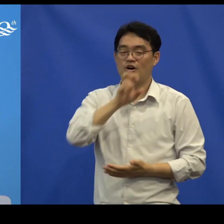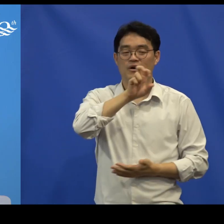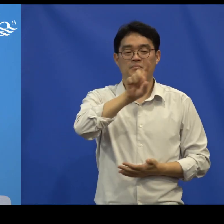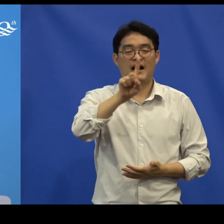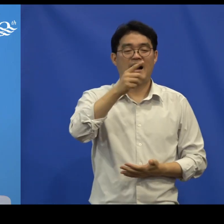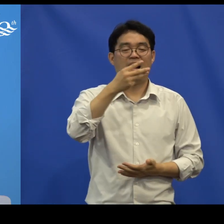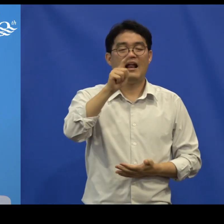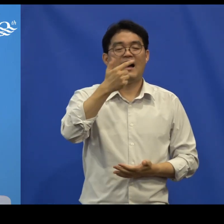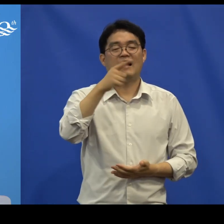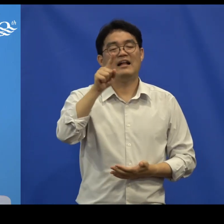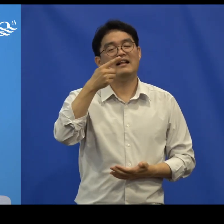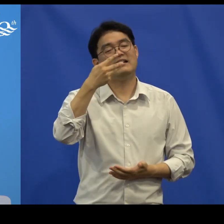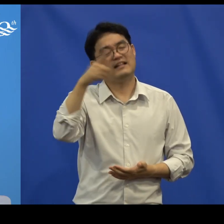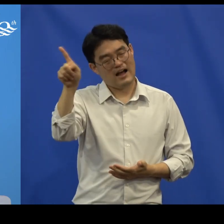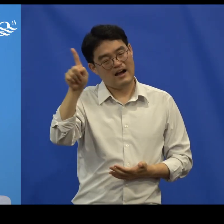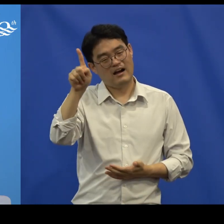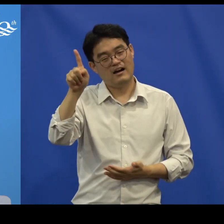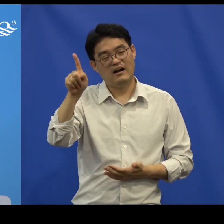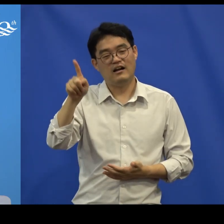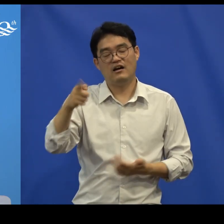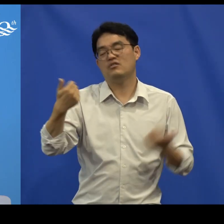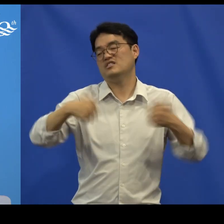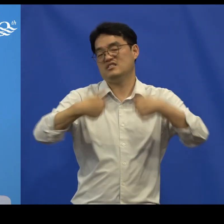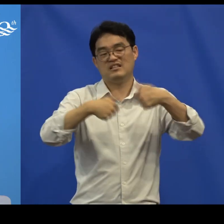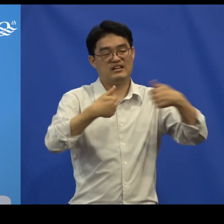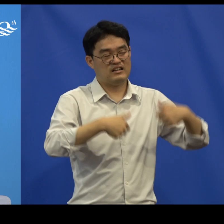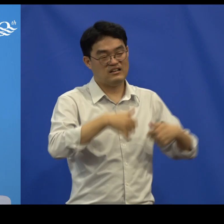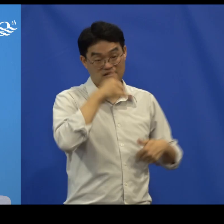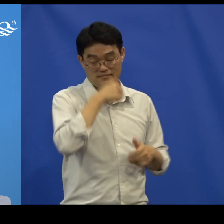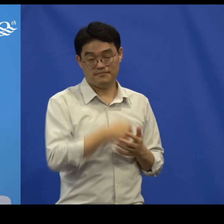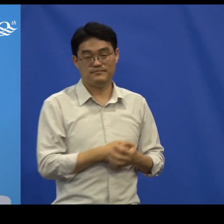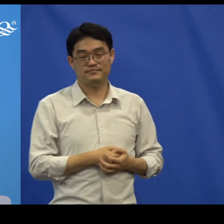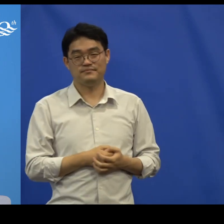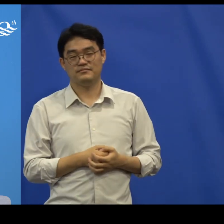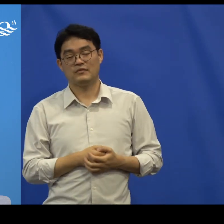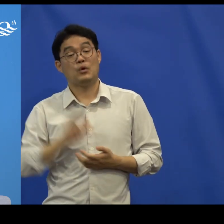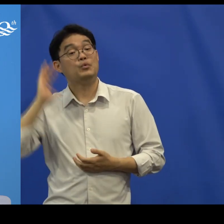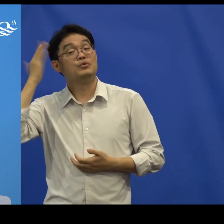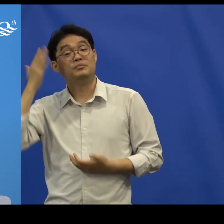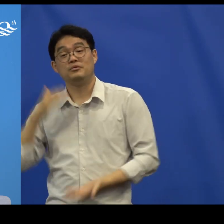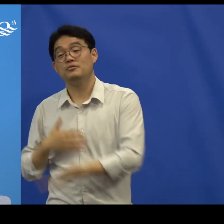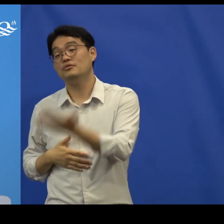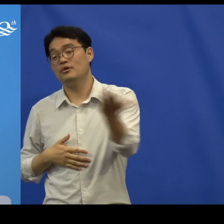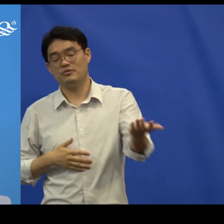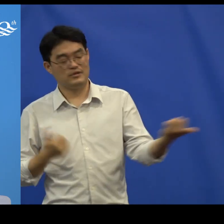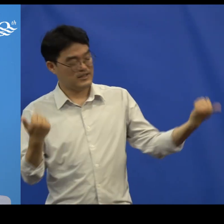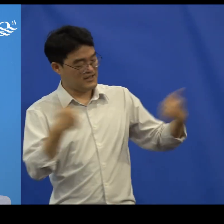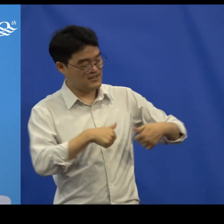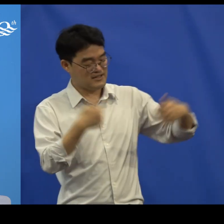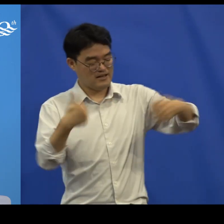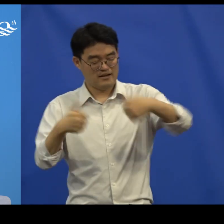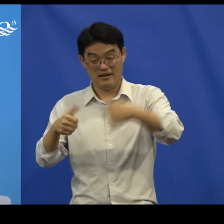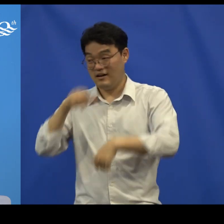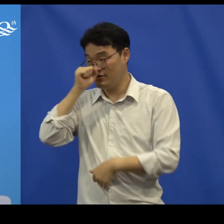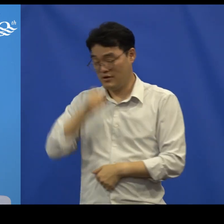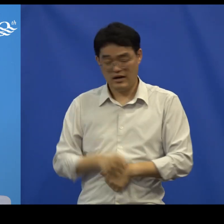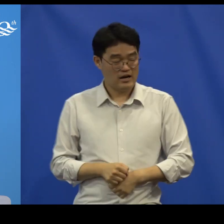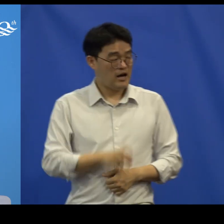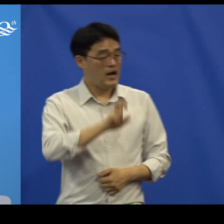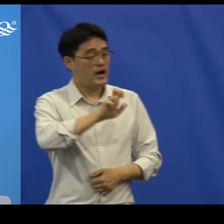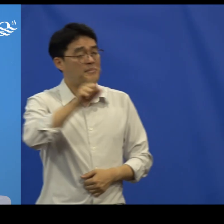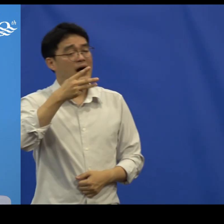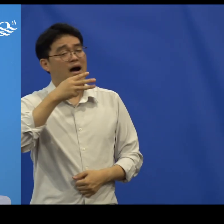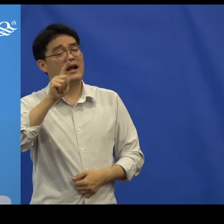거죠. 여러분들 마라나타 인사하시고, 요즘도 마라나타 인사하시면 좋을 것 같아요. 마라나타, 주님이 오십니다. 간절히